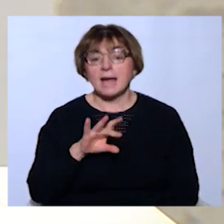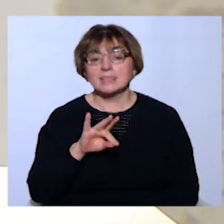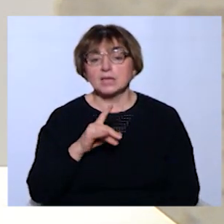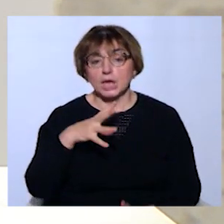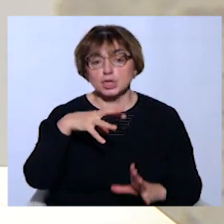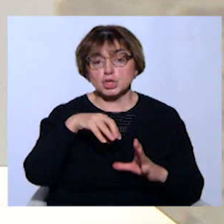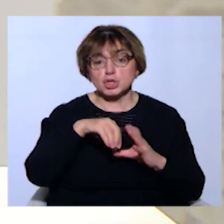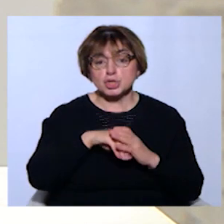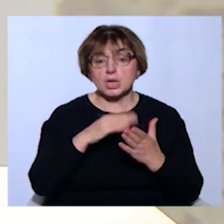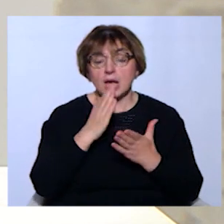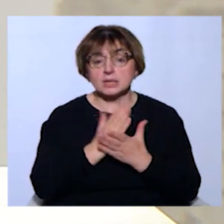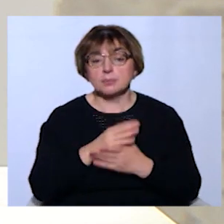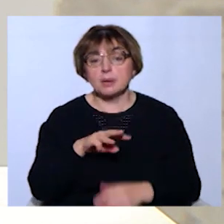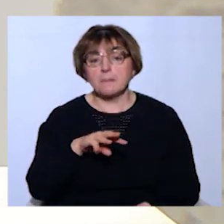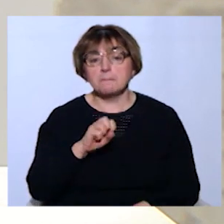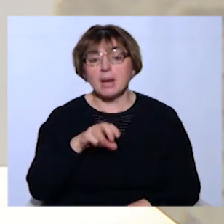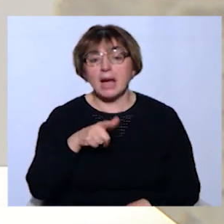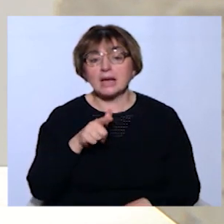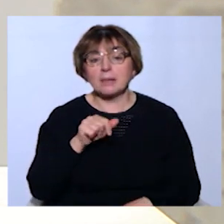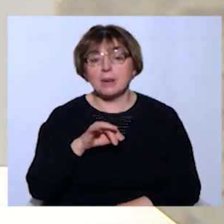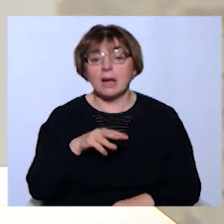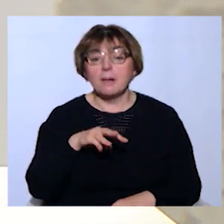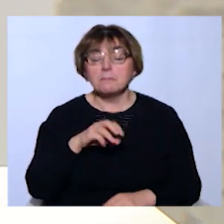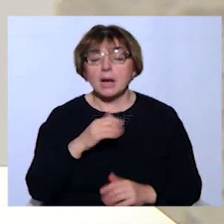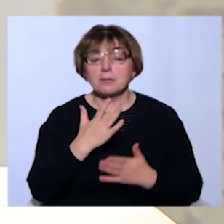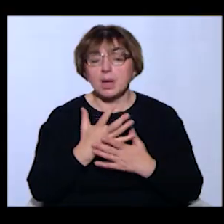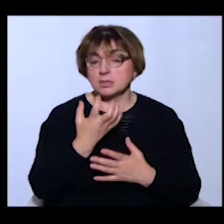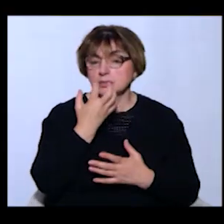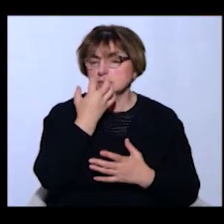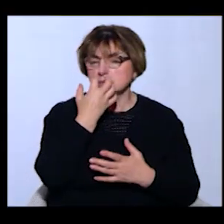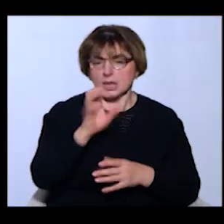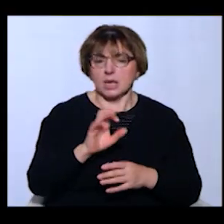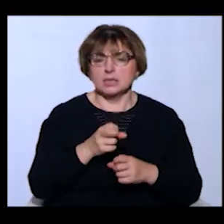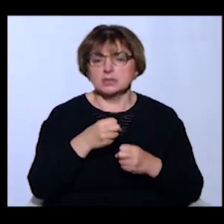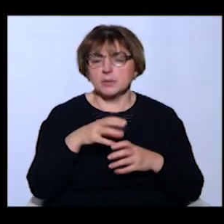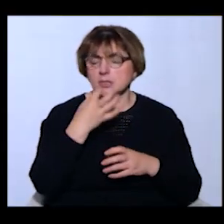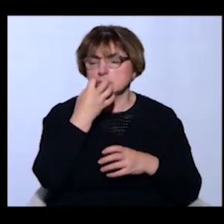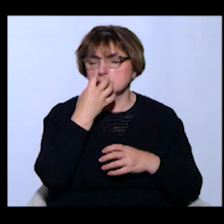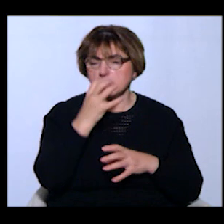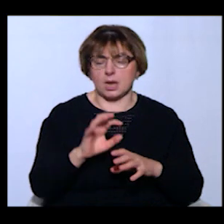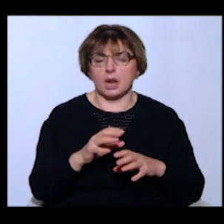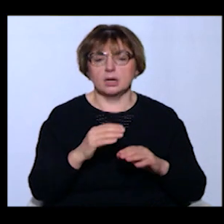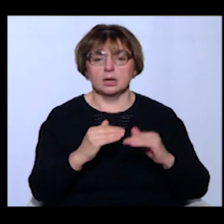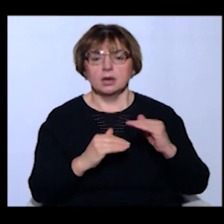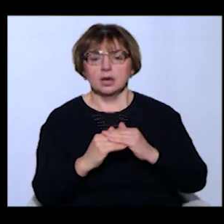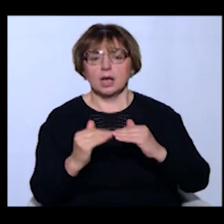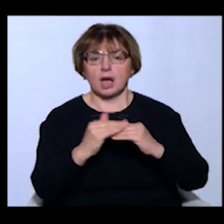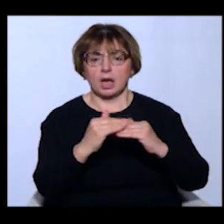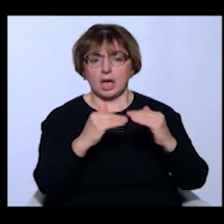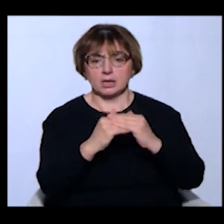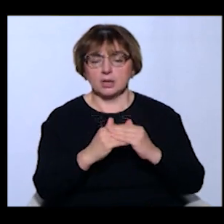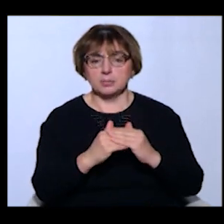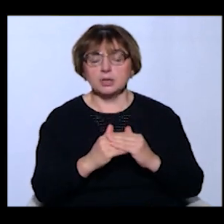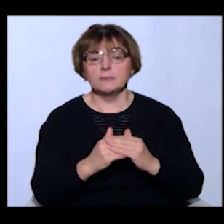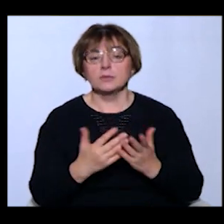არსებული მაგმა. ესე იგი, მაგმა, ეს არის გავარვარებული ქანები, როგორც უკვე ნათქვამი გვაქვს ეს წინა